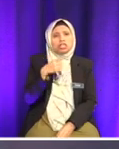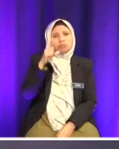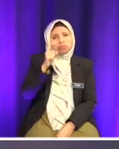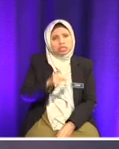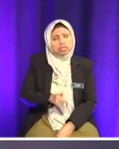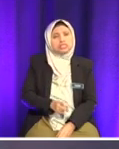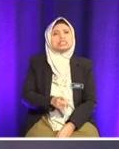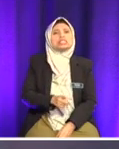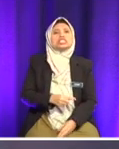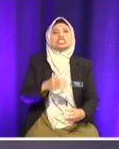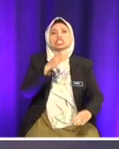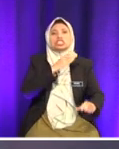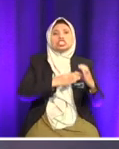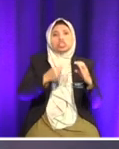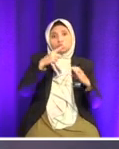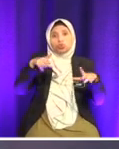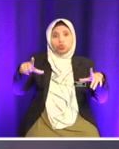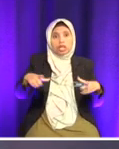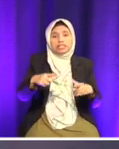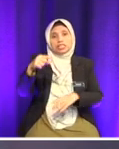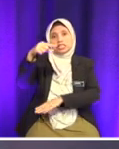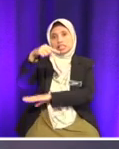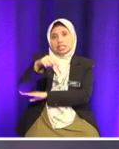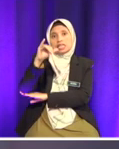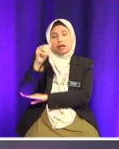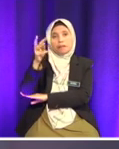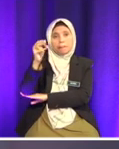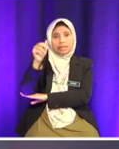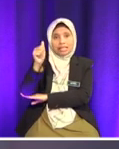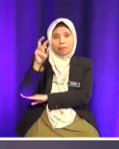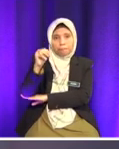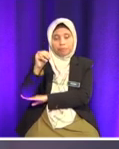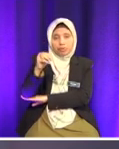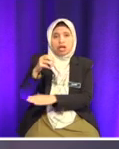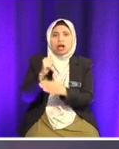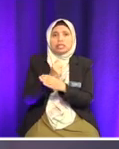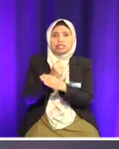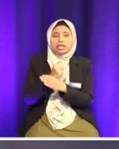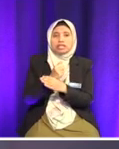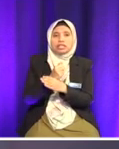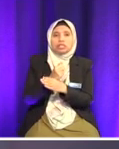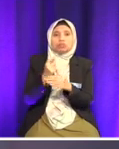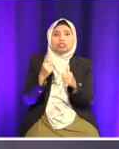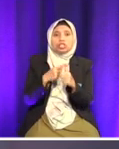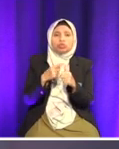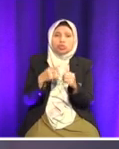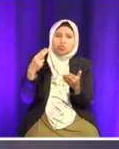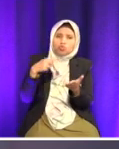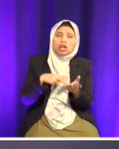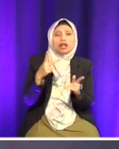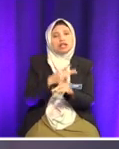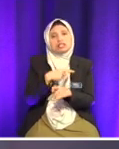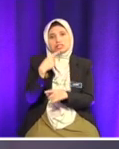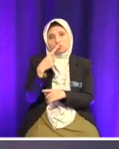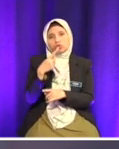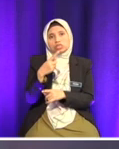Azzam untuk melaksanakan qiyamul lain seterusnya amalan antara amalan qiyamula yang pertama disebut ulang tadi yaitu